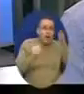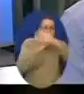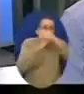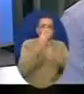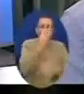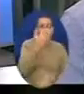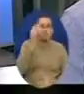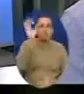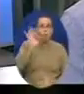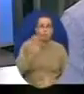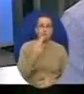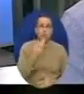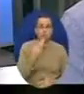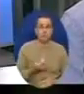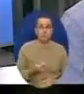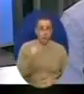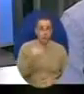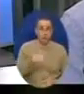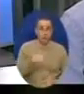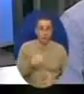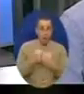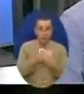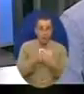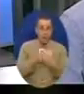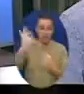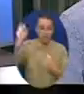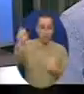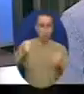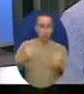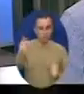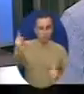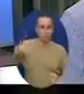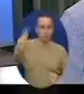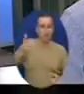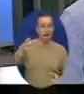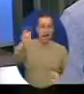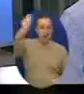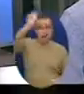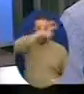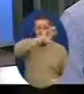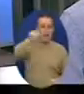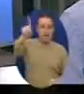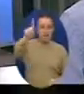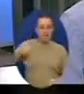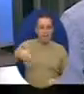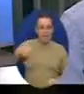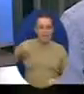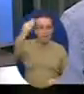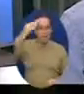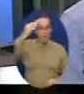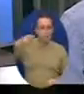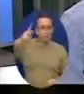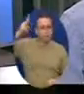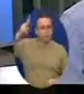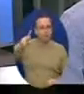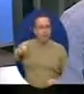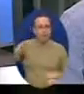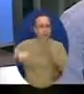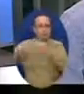וכאן האתגר החוסן הוא הרבה יותר גדול. הפריפריה צריכה לעבור מתודעה של התיישבות לתודעה של איכות